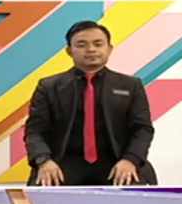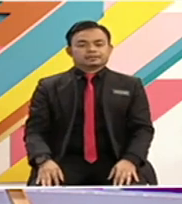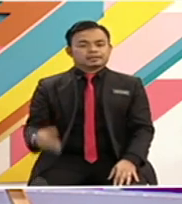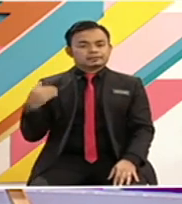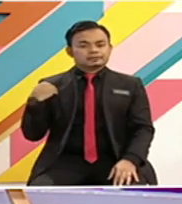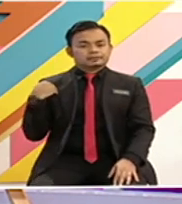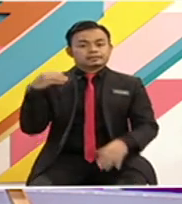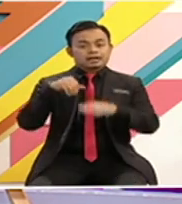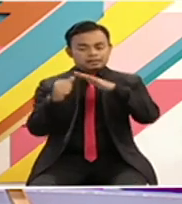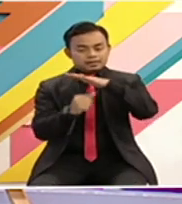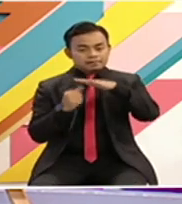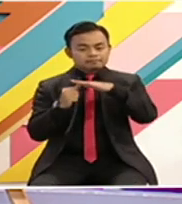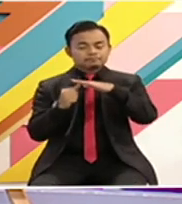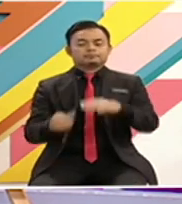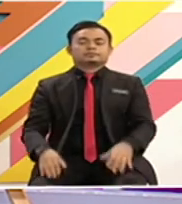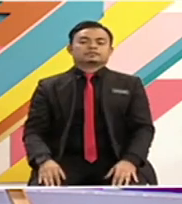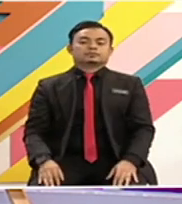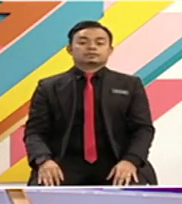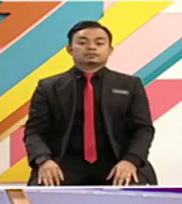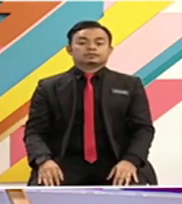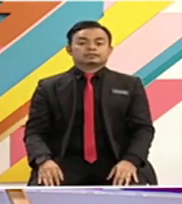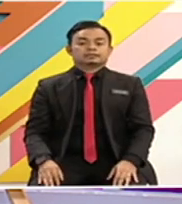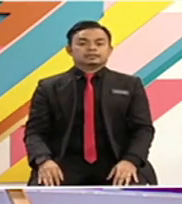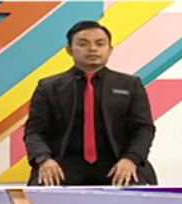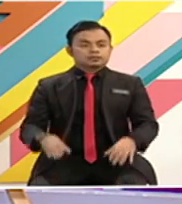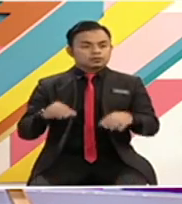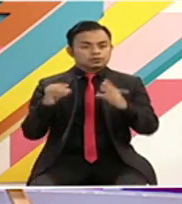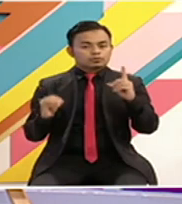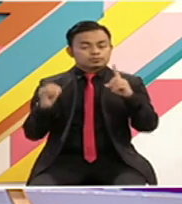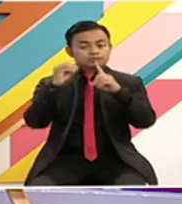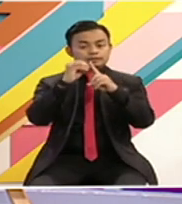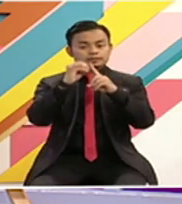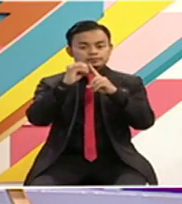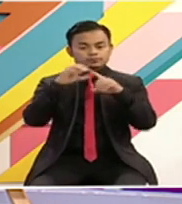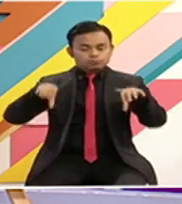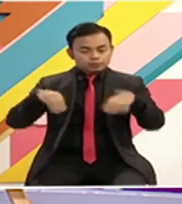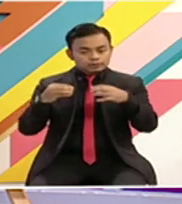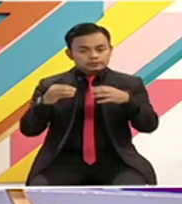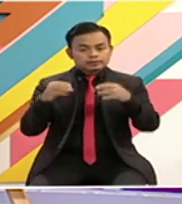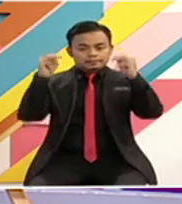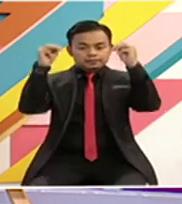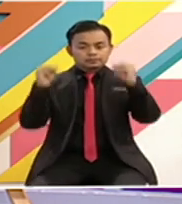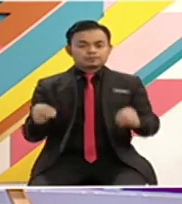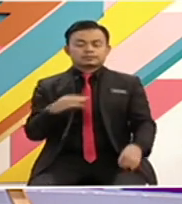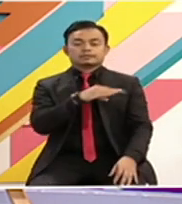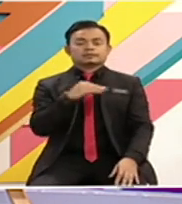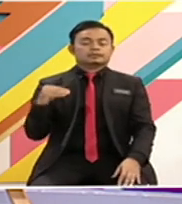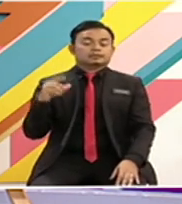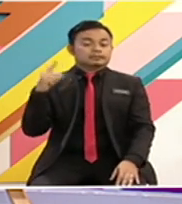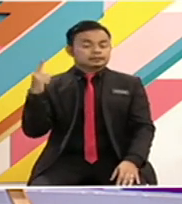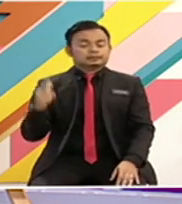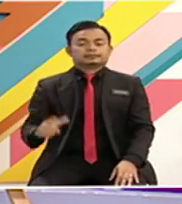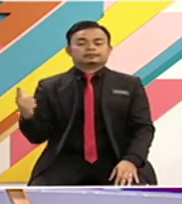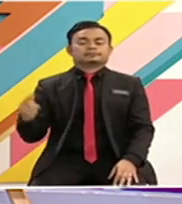dan juga karya seni visual ya Jadi ciri-ciri yang terdapat pada ke-33 ini